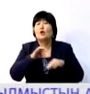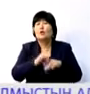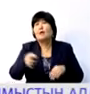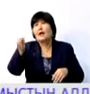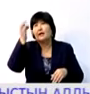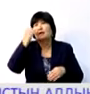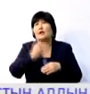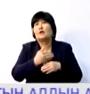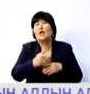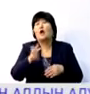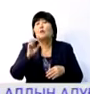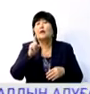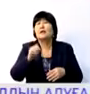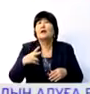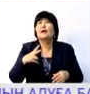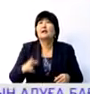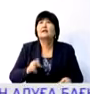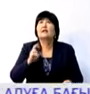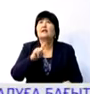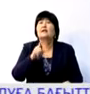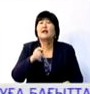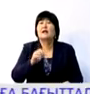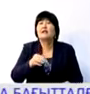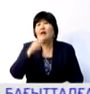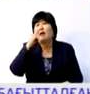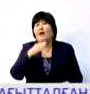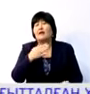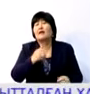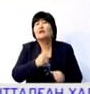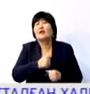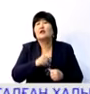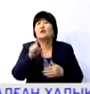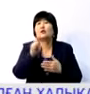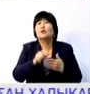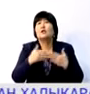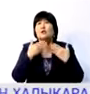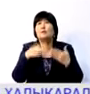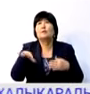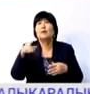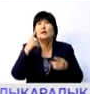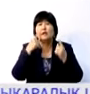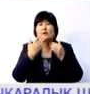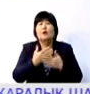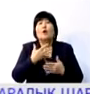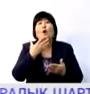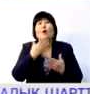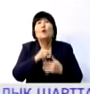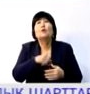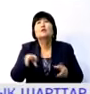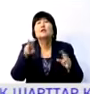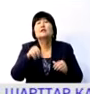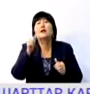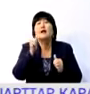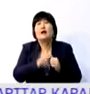алу кешінде Батырханның қызы Қызғалдақ әкеге сағыныш өлеңін оқып көпшіліктің жанарына жас алғызды. Өзіңізді іздеймін әр